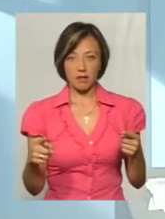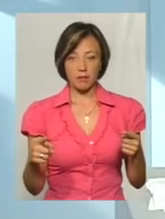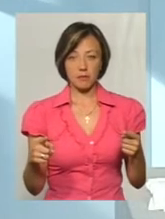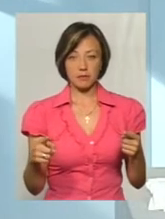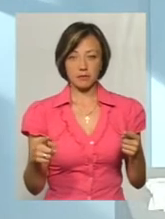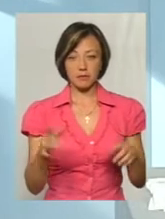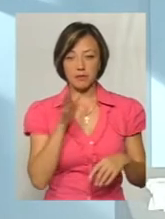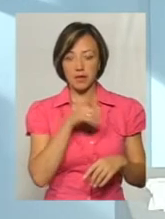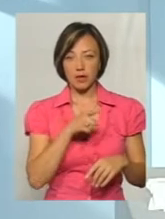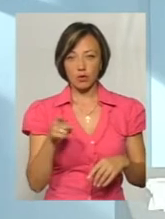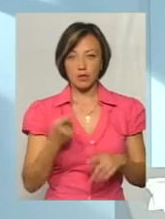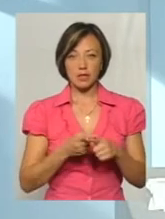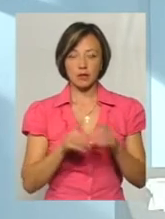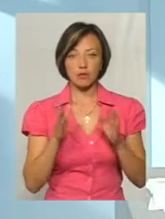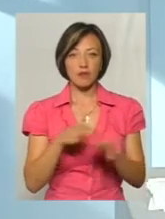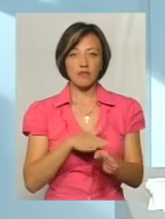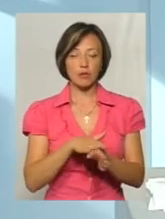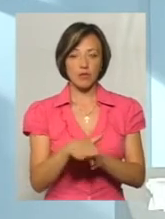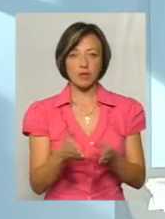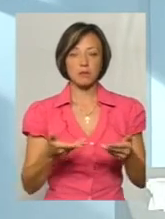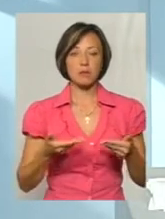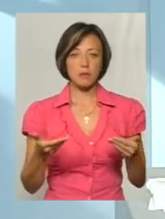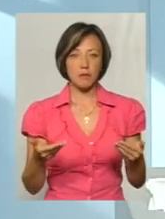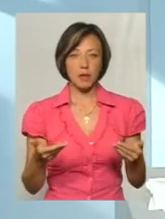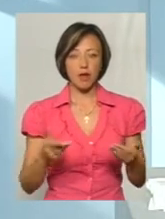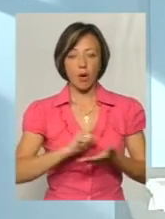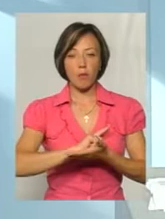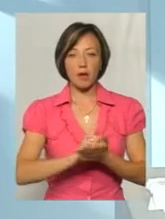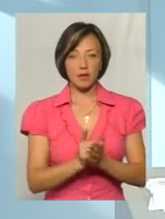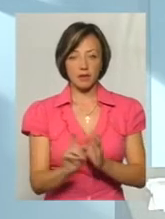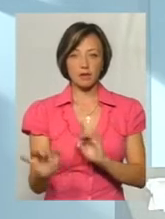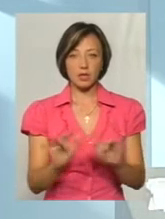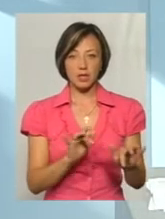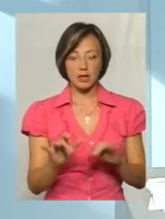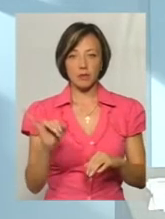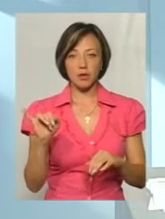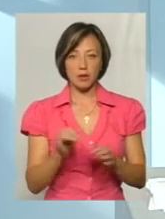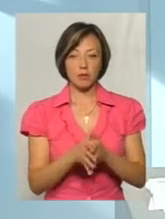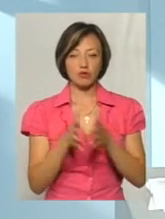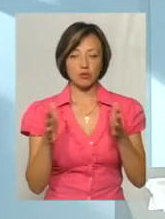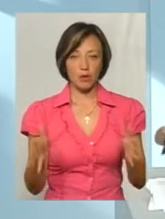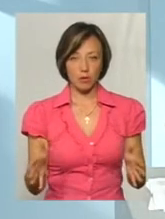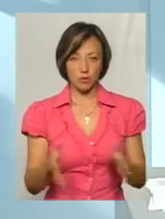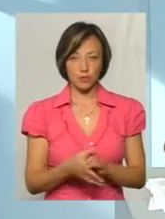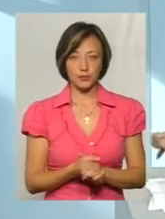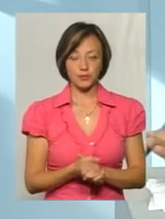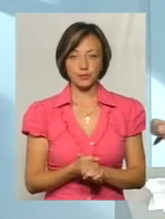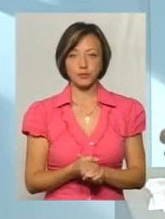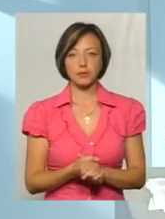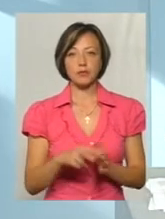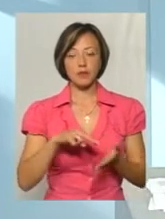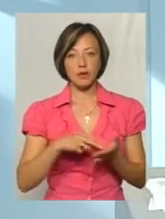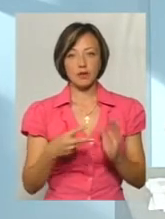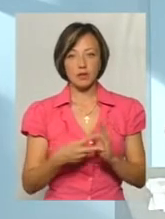період, в який це буде відбуватися. Ми оперативно діємо і діємо масштабно. Прогнозовано